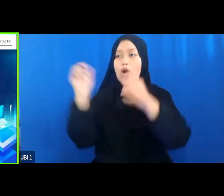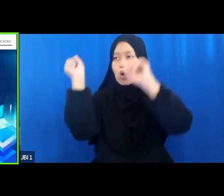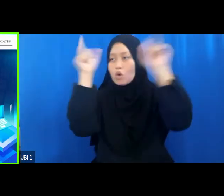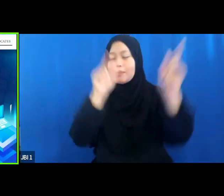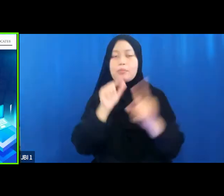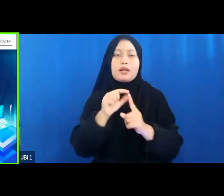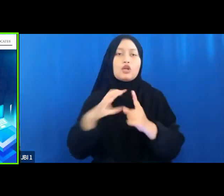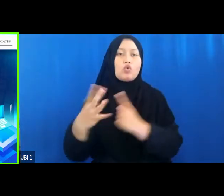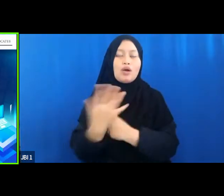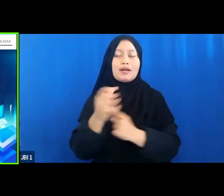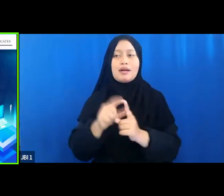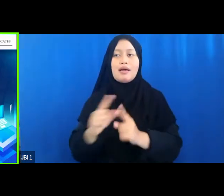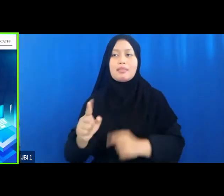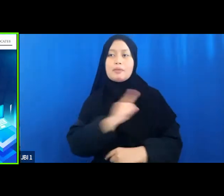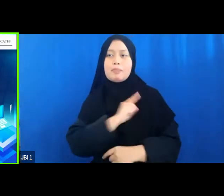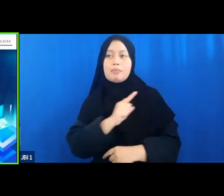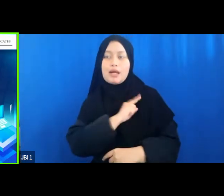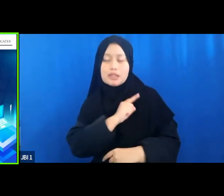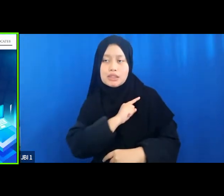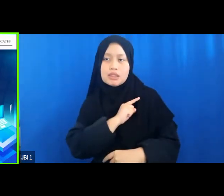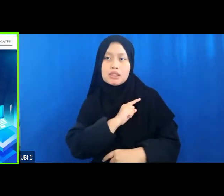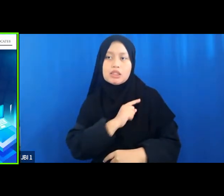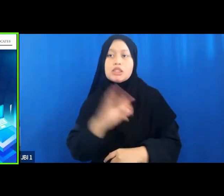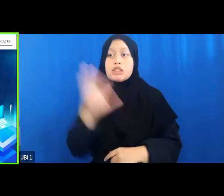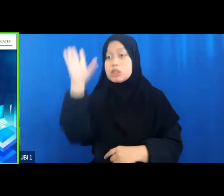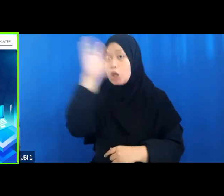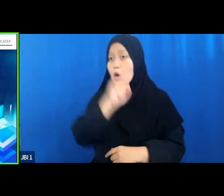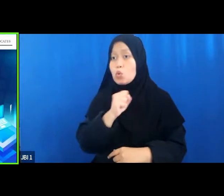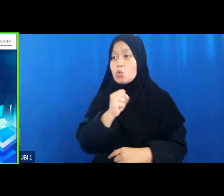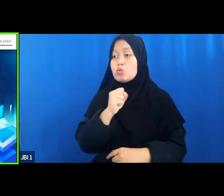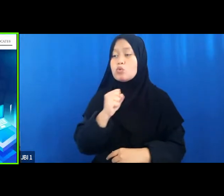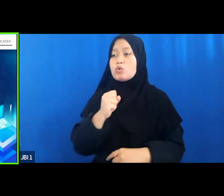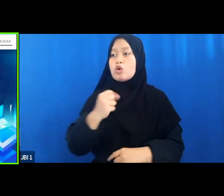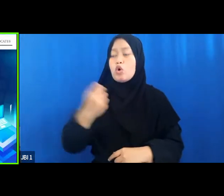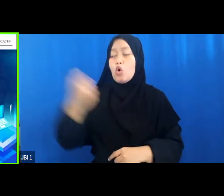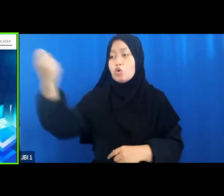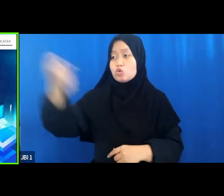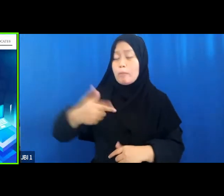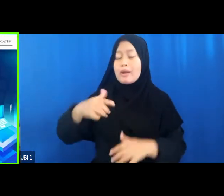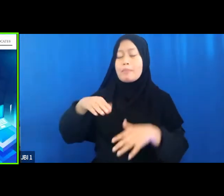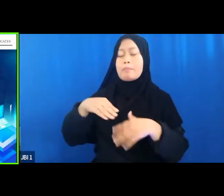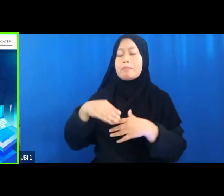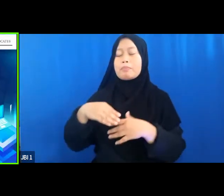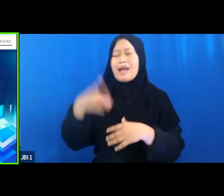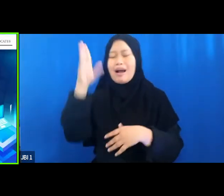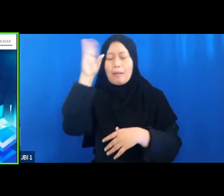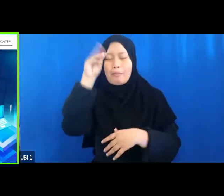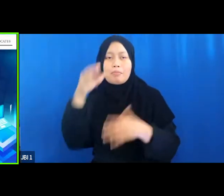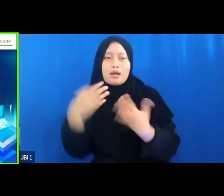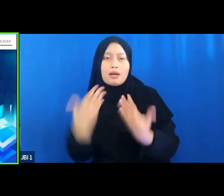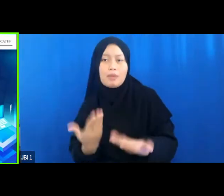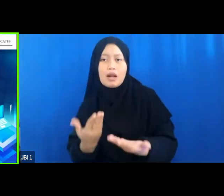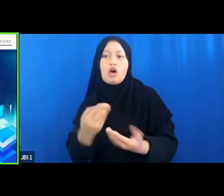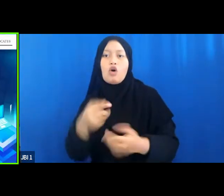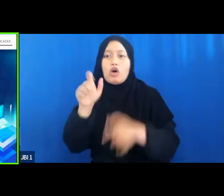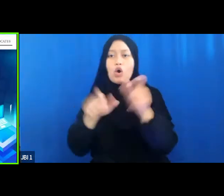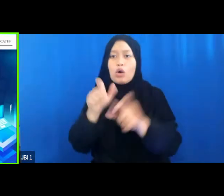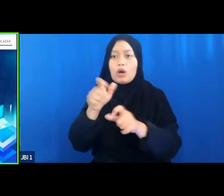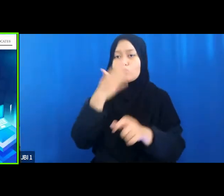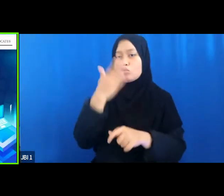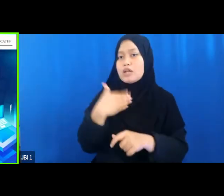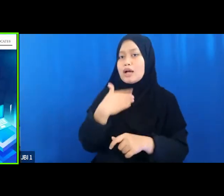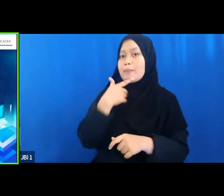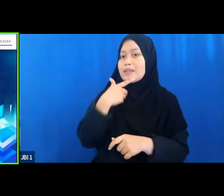data pribadi dan untuk mengetahui tanggapan dari konsumen dan juga stakeholders lain yang terkait praktek mendata